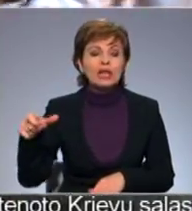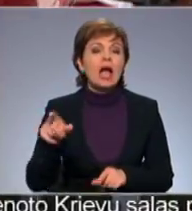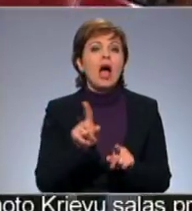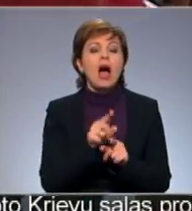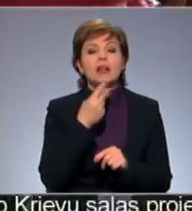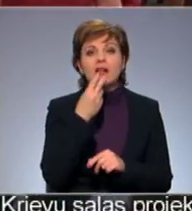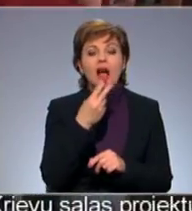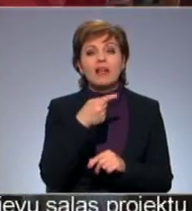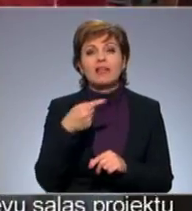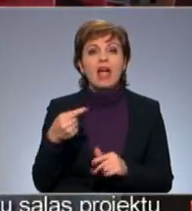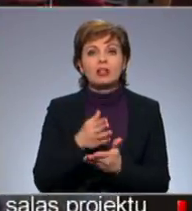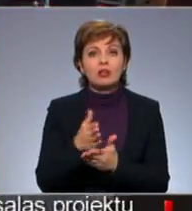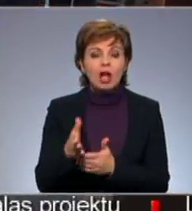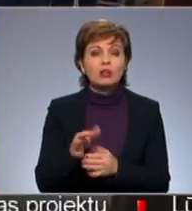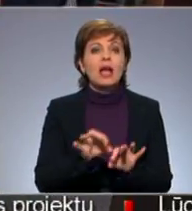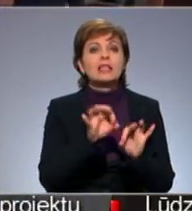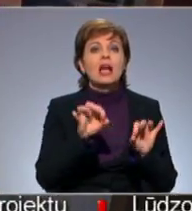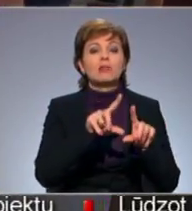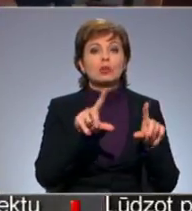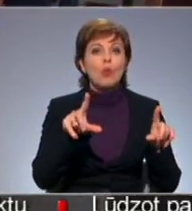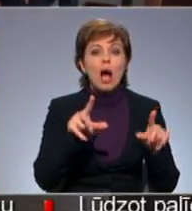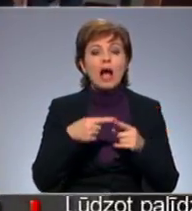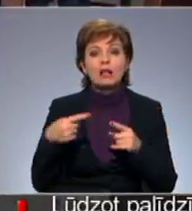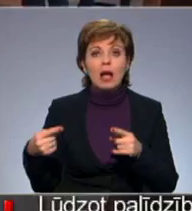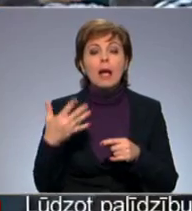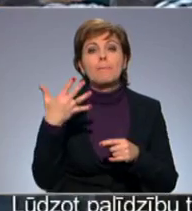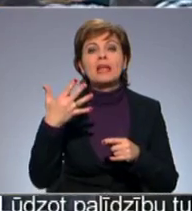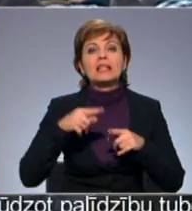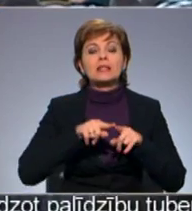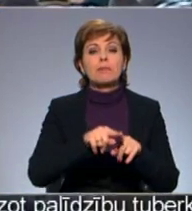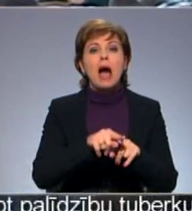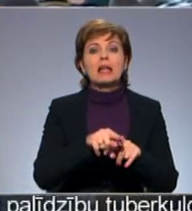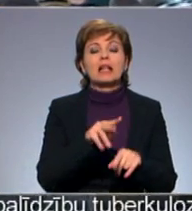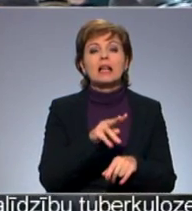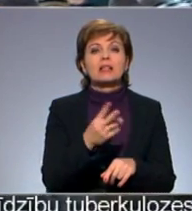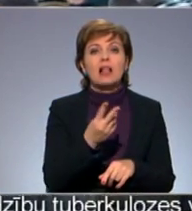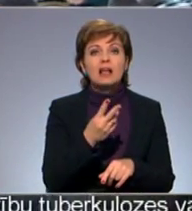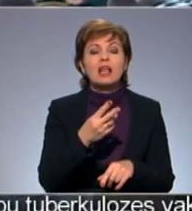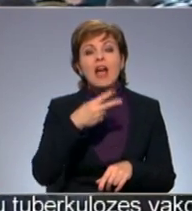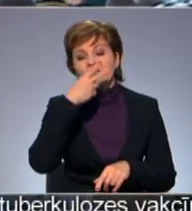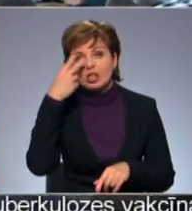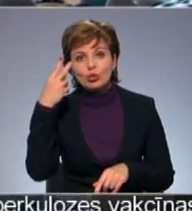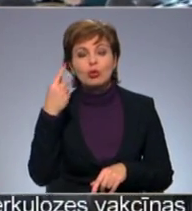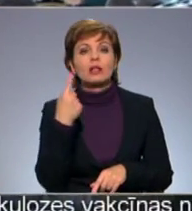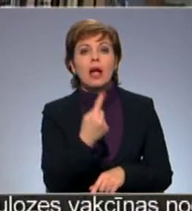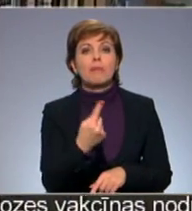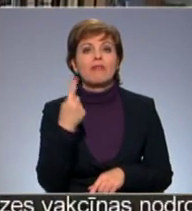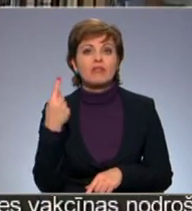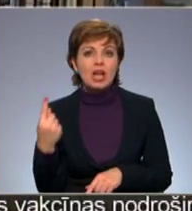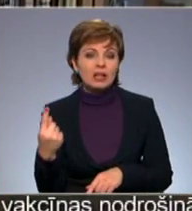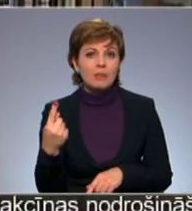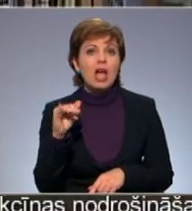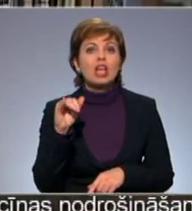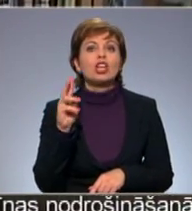kādu negatīvu tendenci. Ja sākumskolas posmā ir 5, paralēlās klases pamatskolas 3, tad vidusskolā jau tikai pa vienai.